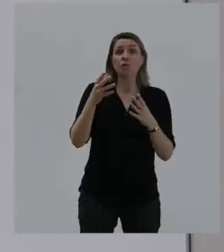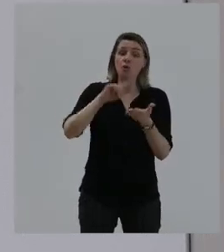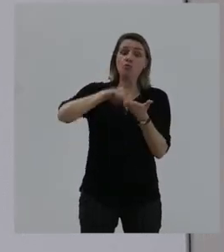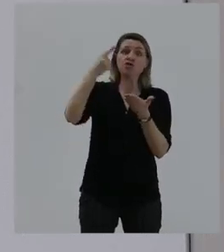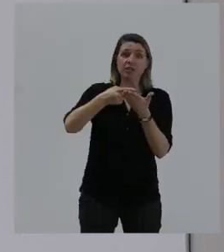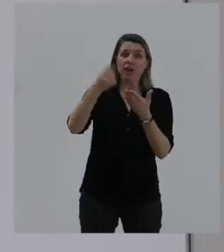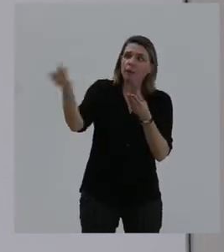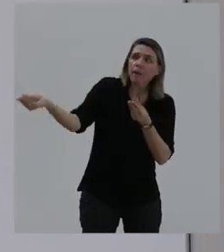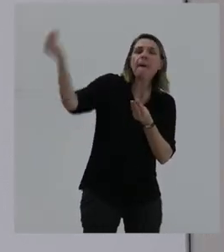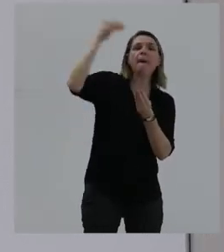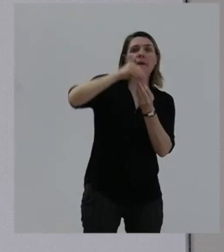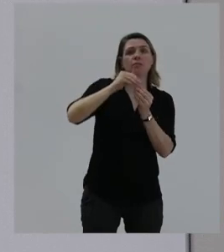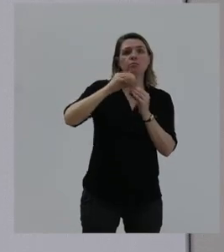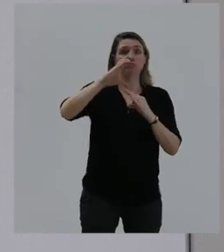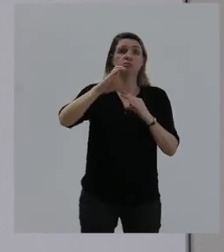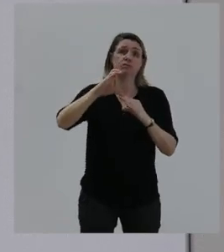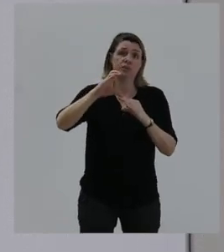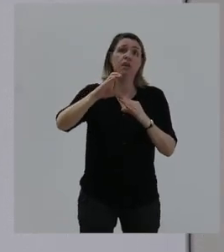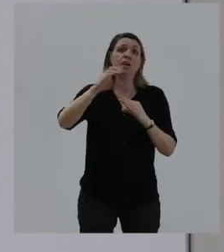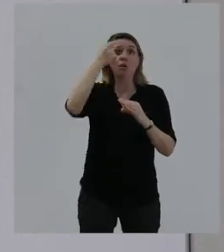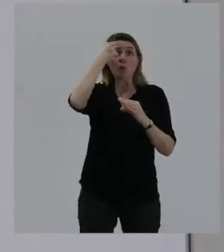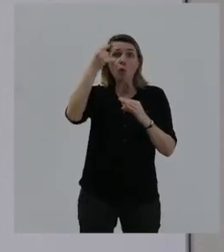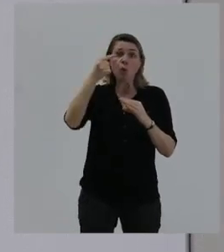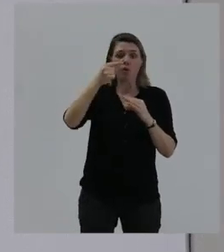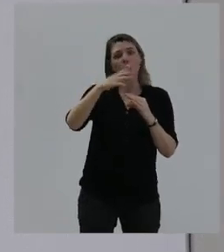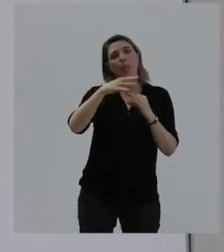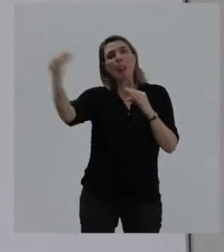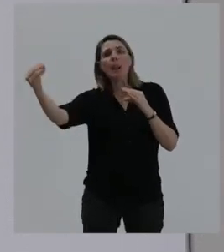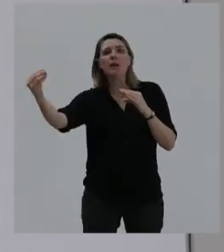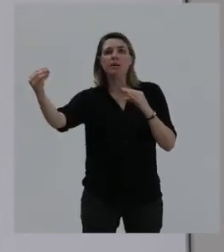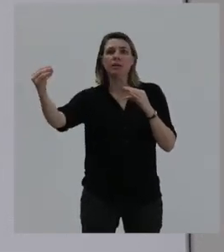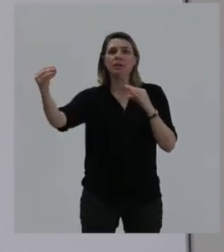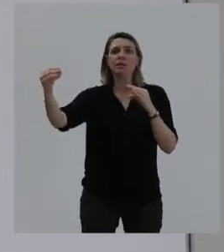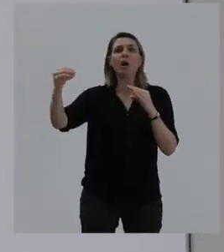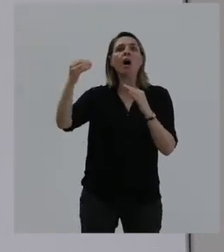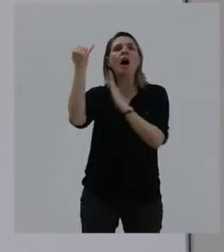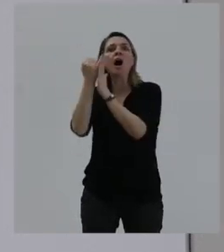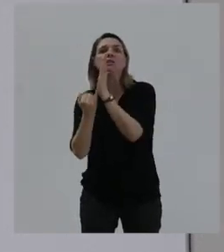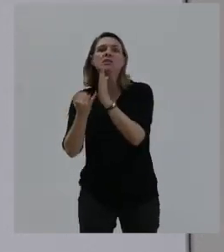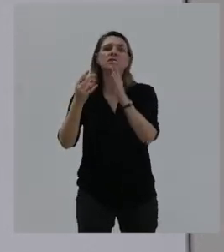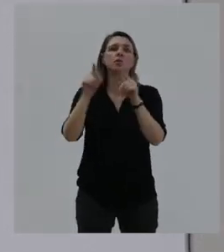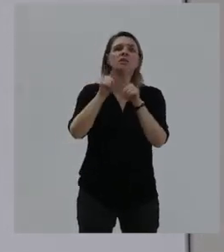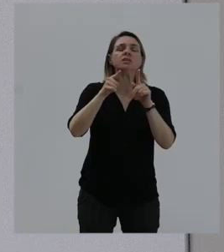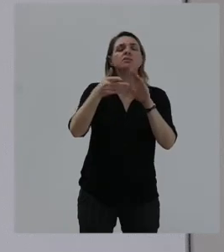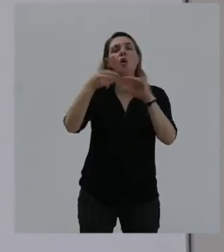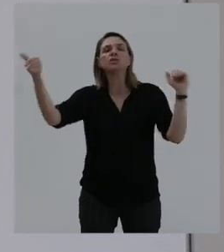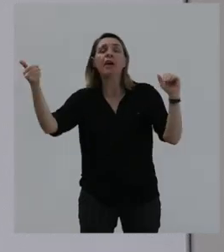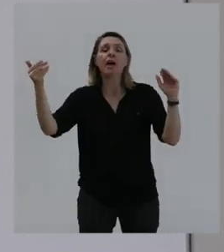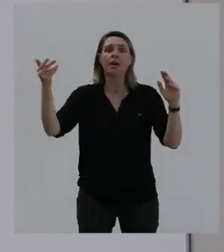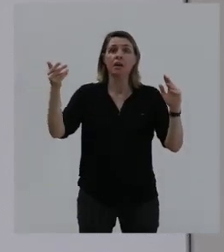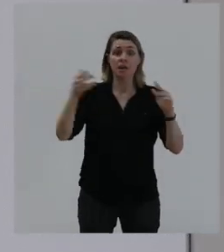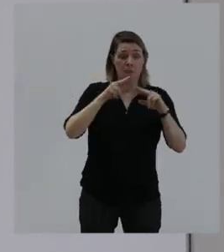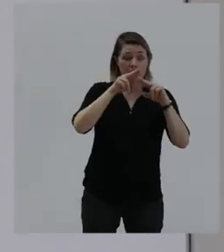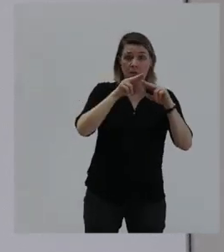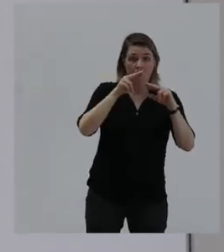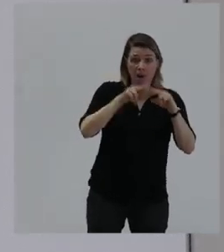budgétaires conséquentes qui ont été pour certaines, pour partie, mangées par le point d'indice, par des transferts, mais il reste